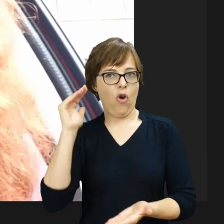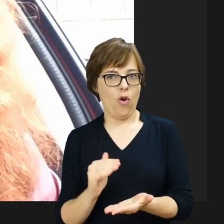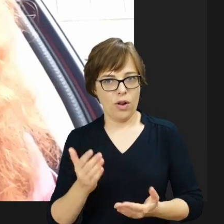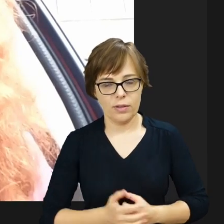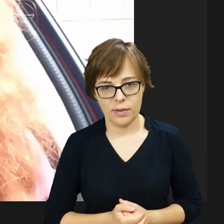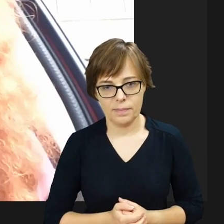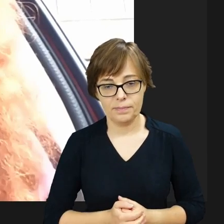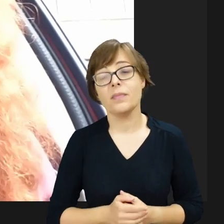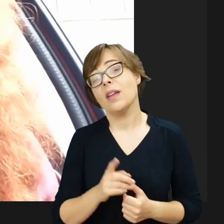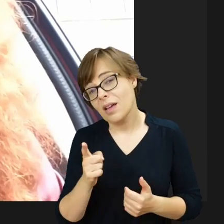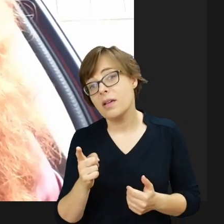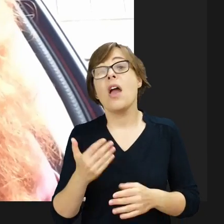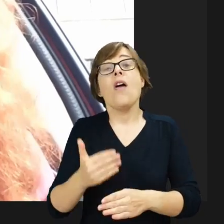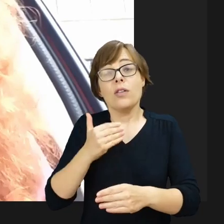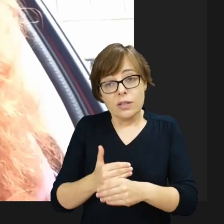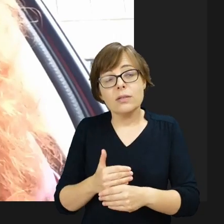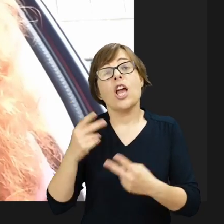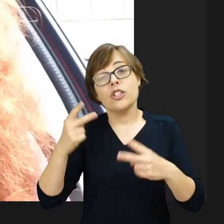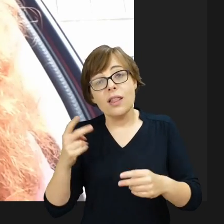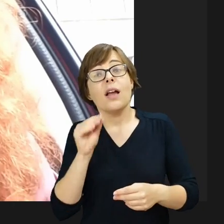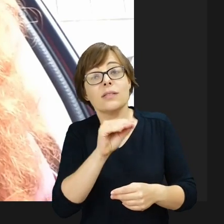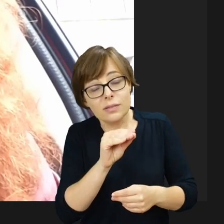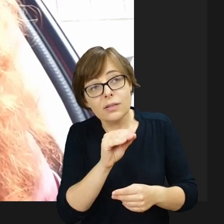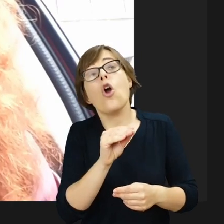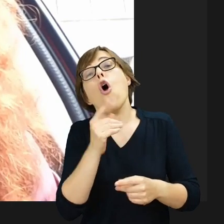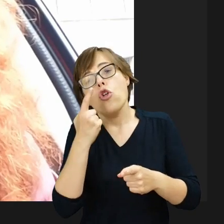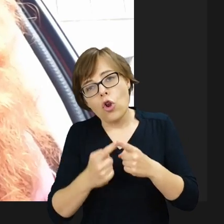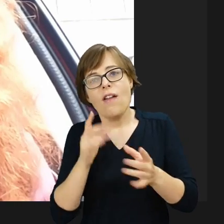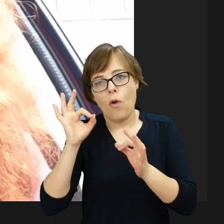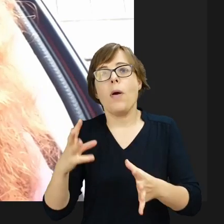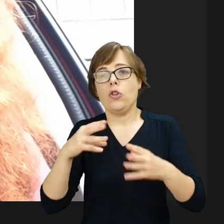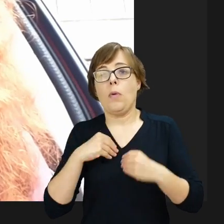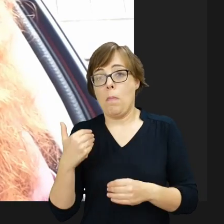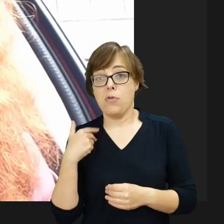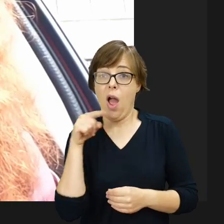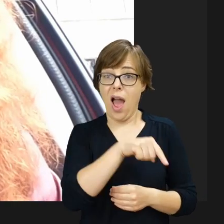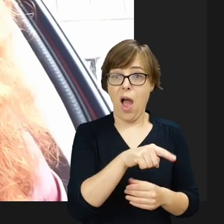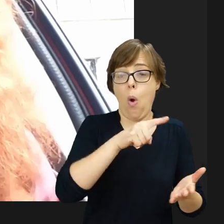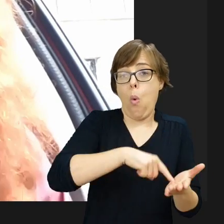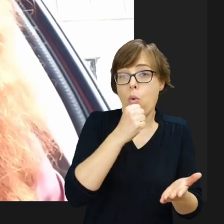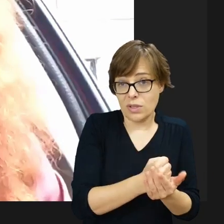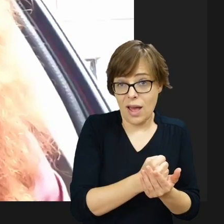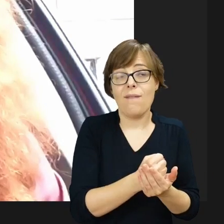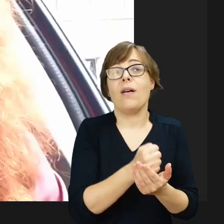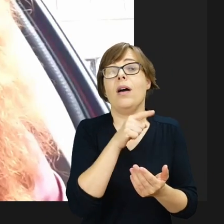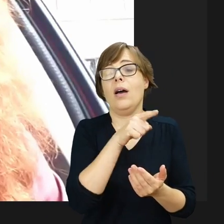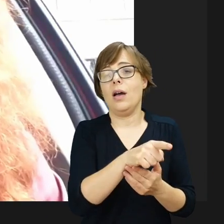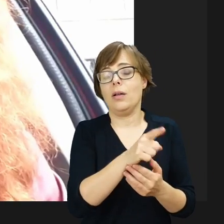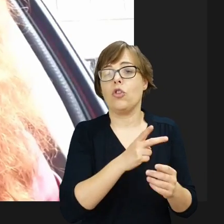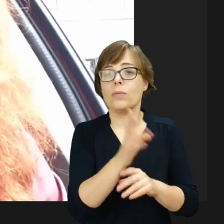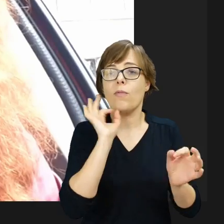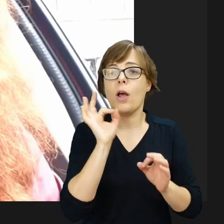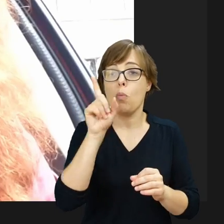informację otrzymywał. Od wejścia w życie ustawy o dostępie do informacji publicznej